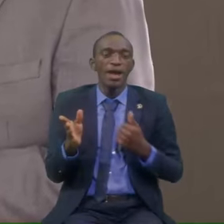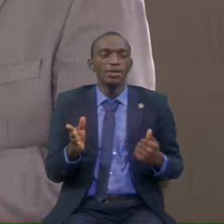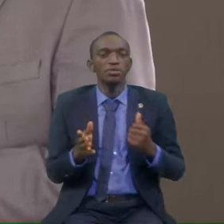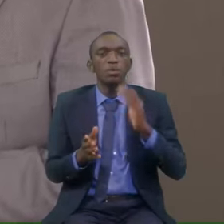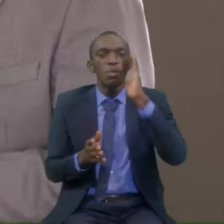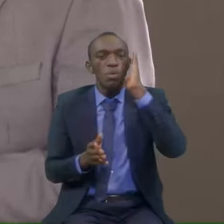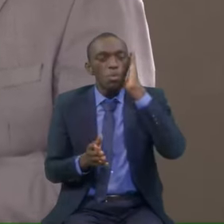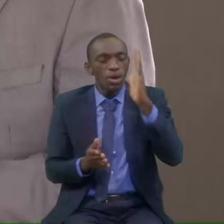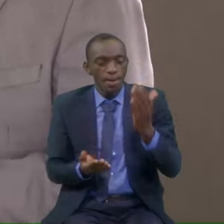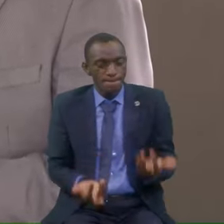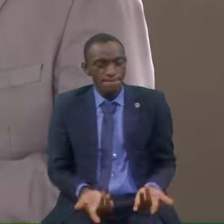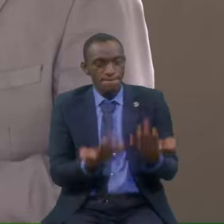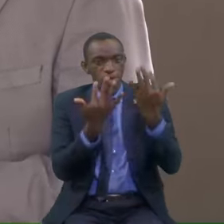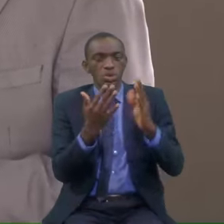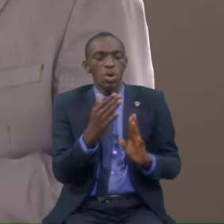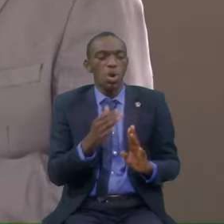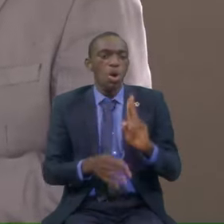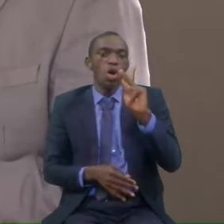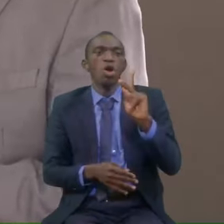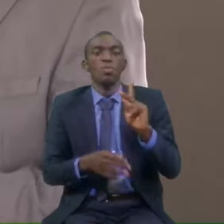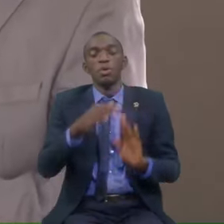ne s'éteint point.